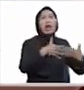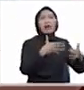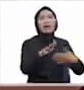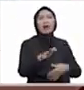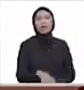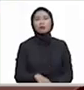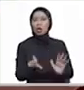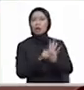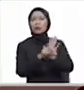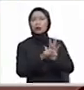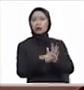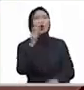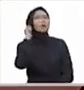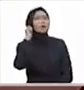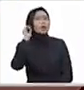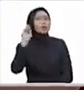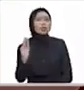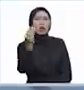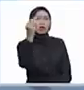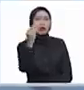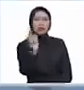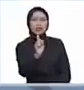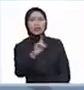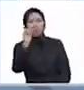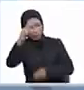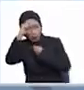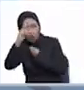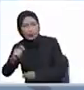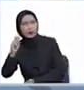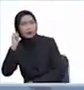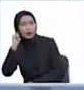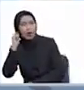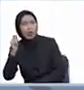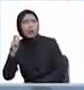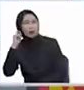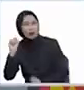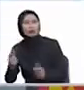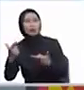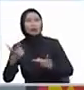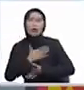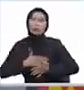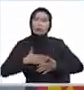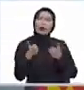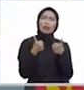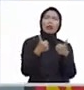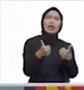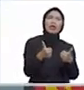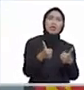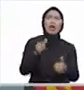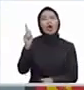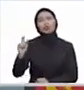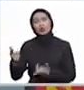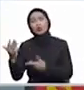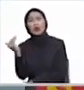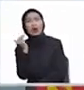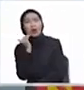wanita tersebut. Muliakan wanita itu dengan yang enak-enak, muliakan wanita itu dengan kemudahan.